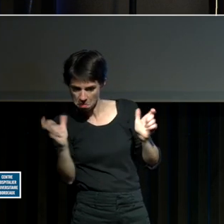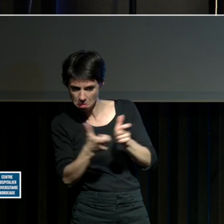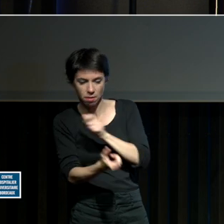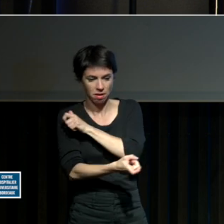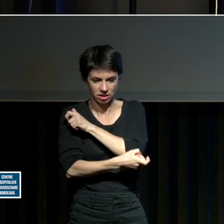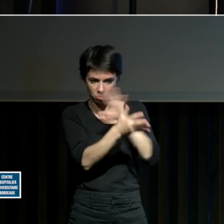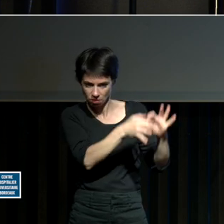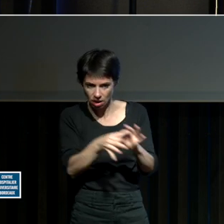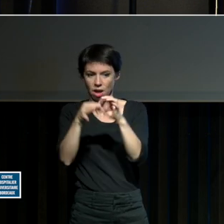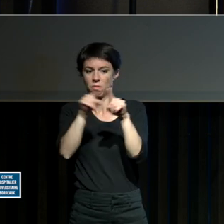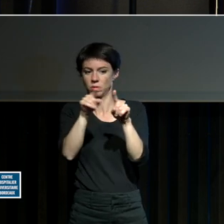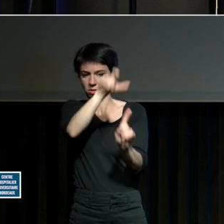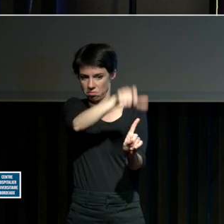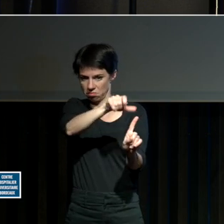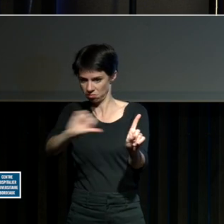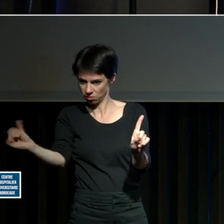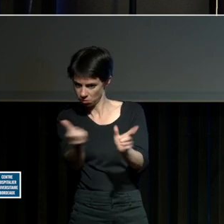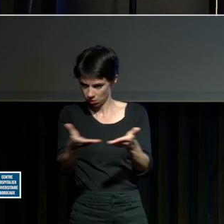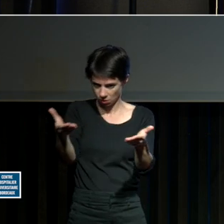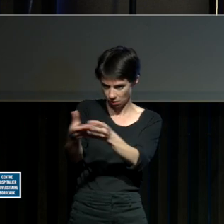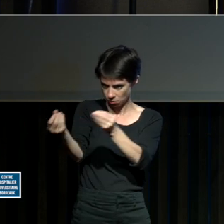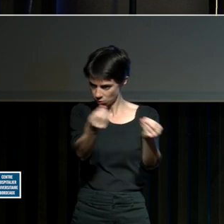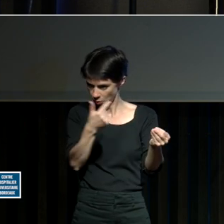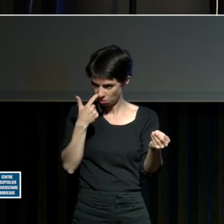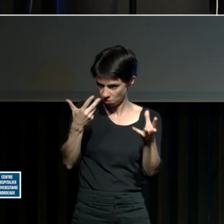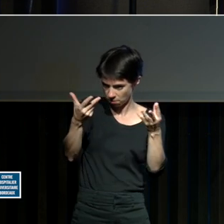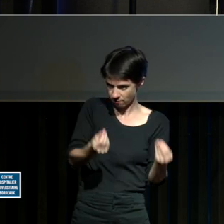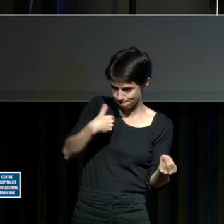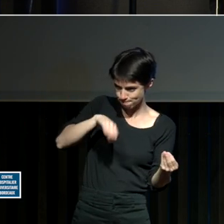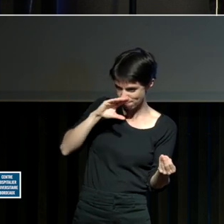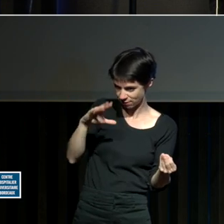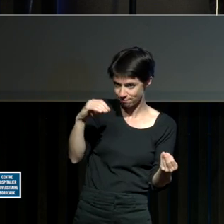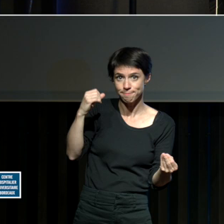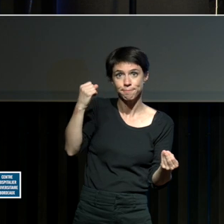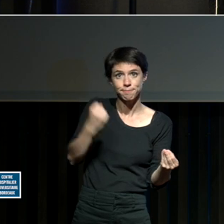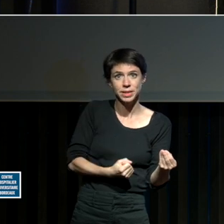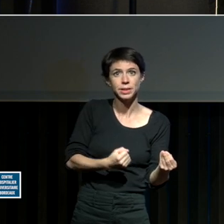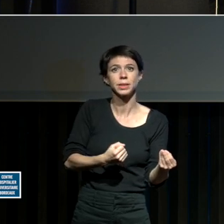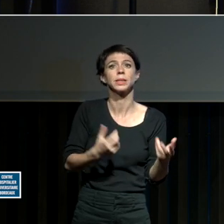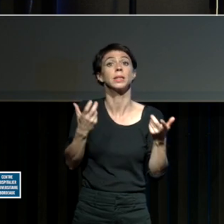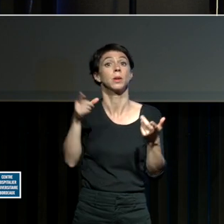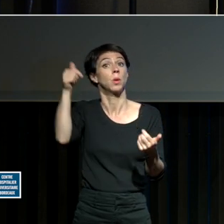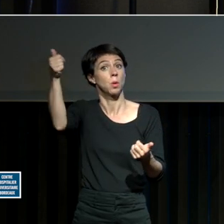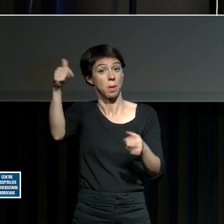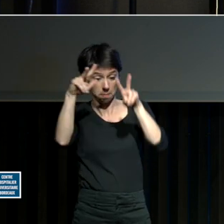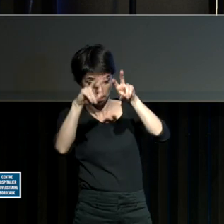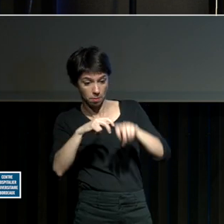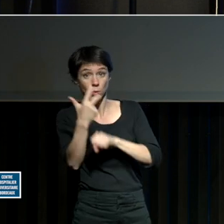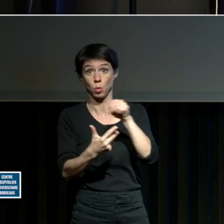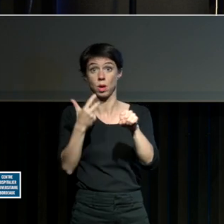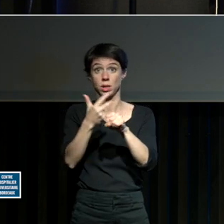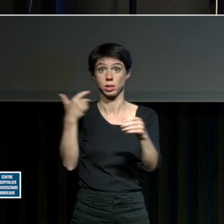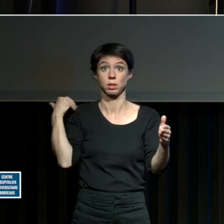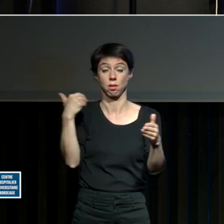Dans cette étude, les auteurs ont suivi et évalué sur une période de 3 ans un échantillon